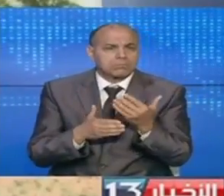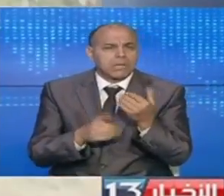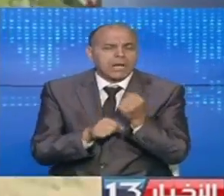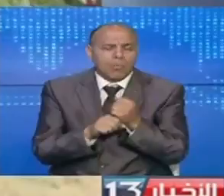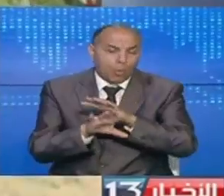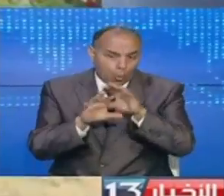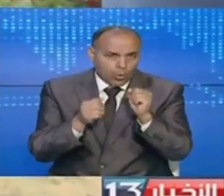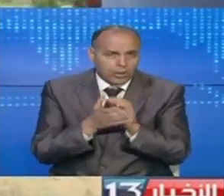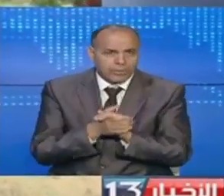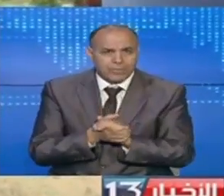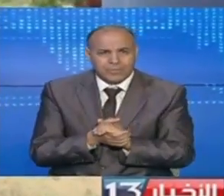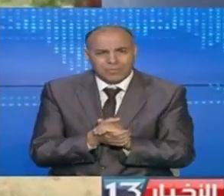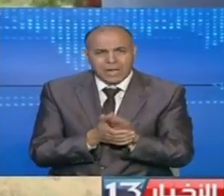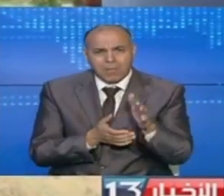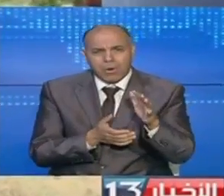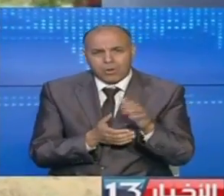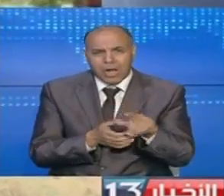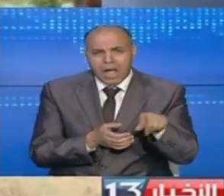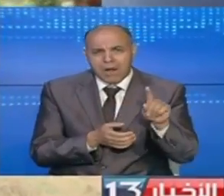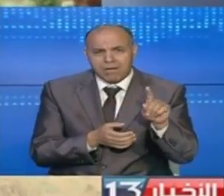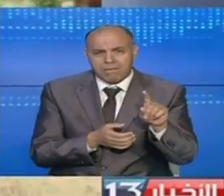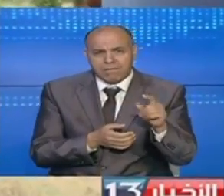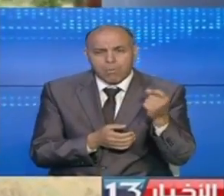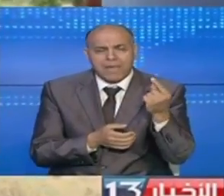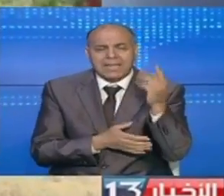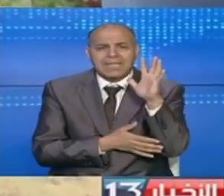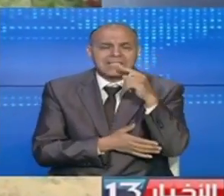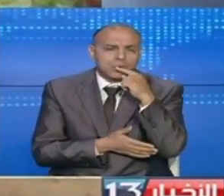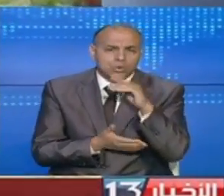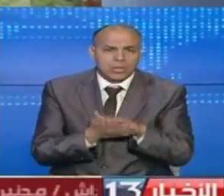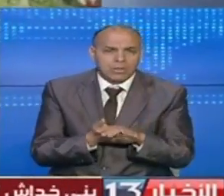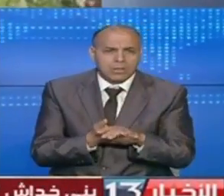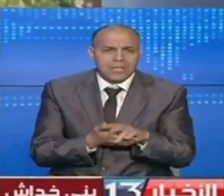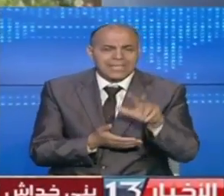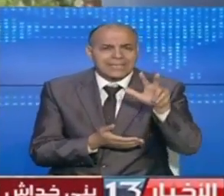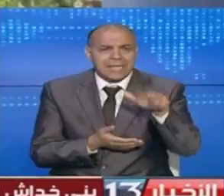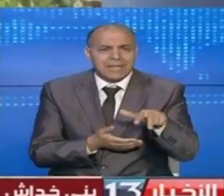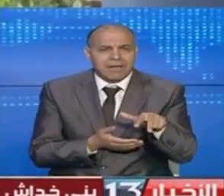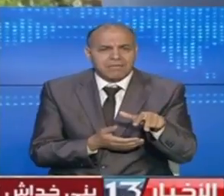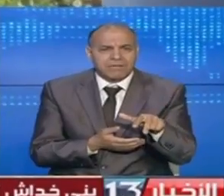كل شيء، ما يقارب 1100 زيتونه، ما يقارب 3000